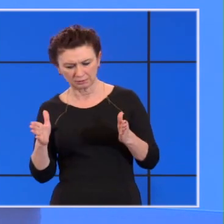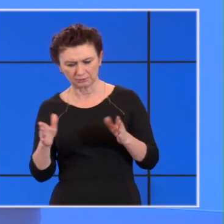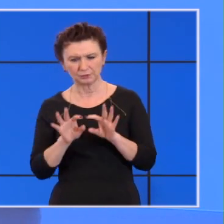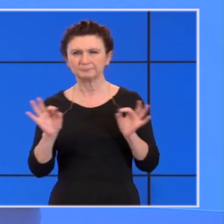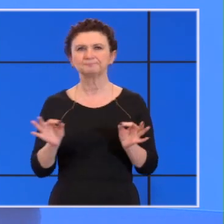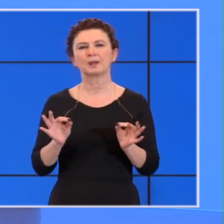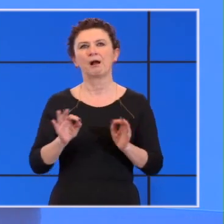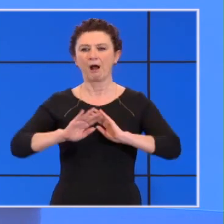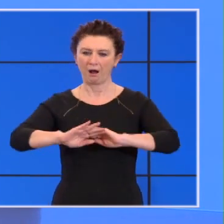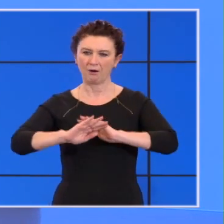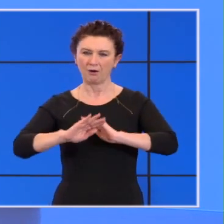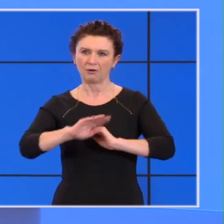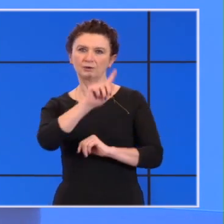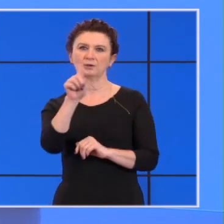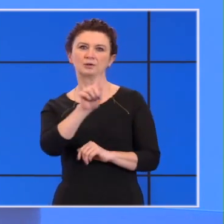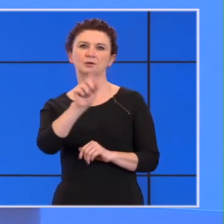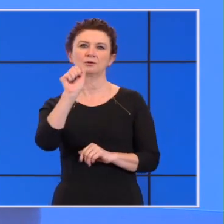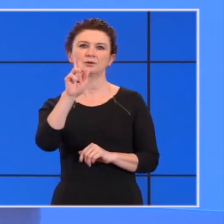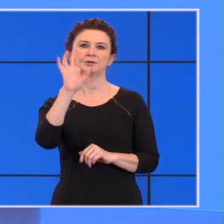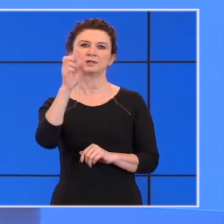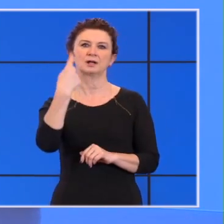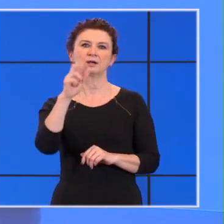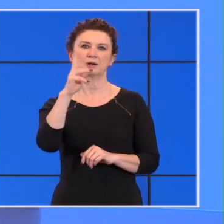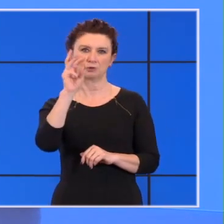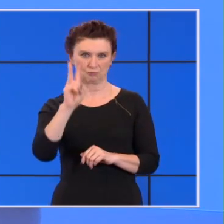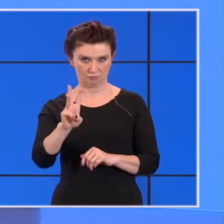żaden sposób chronione, jest olbrzymim postępem.